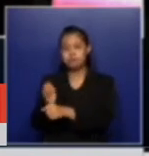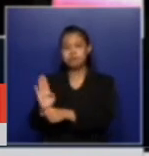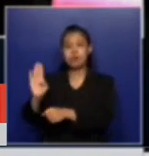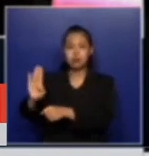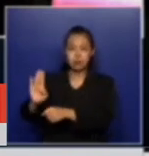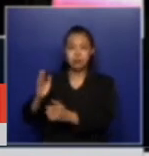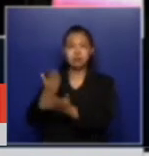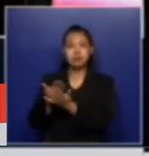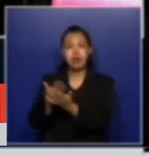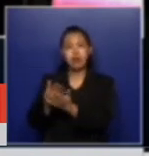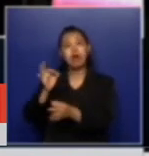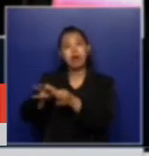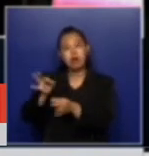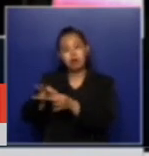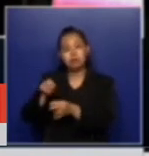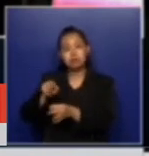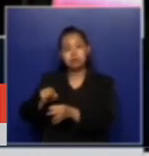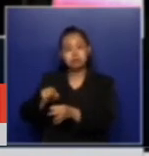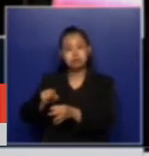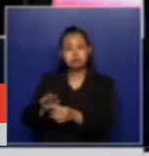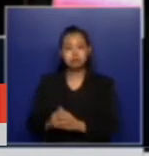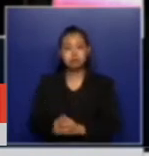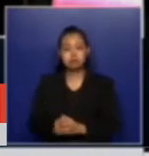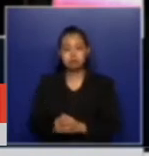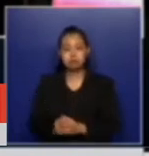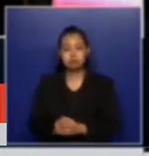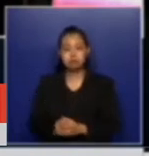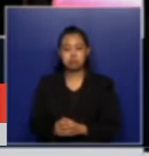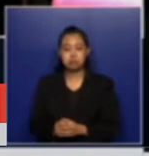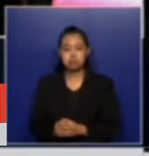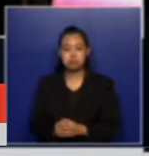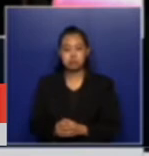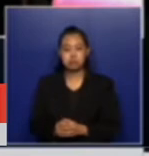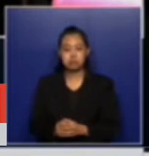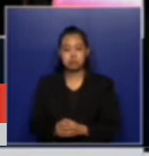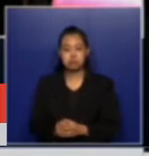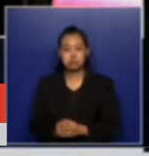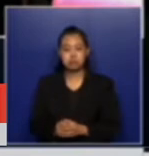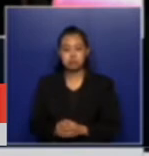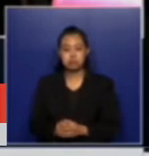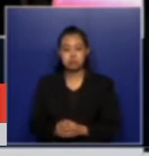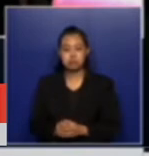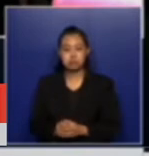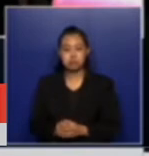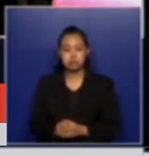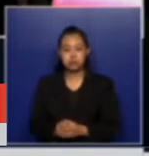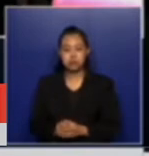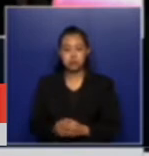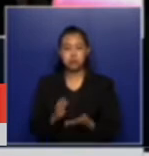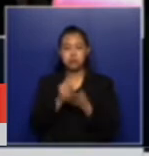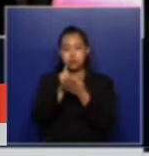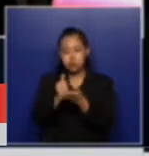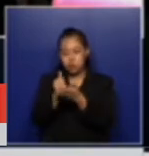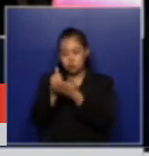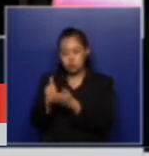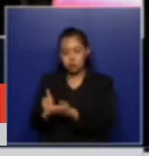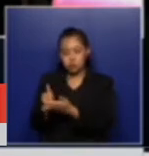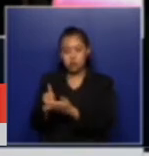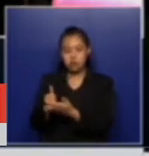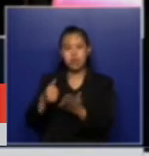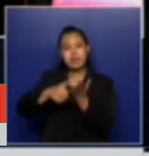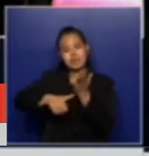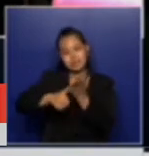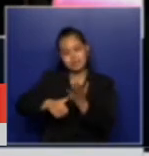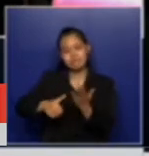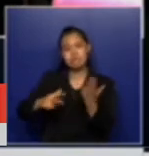นะฮะซึ่งผมเรียนว่าหลังจากมาตรการเยียวยาและพักหนี้แล้วเนี่ยเราจะ